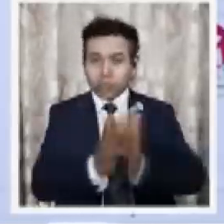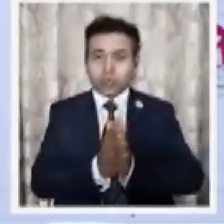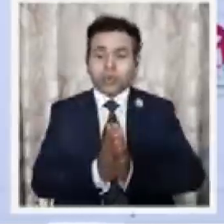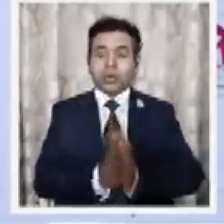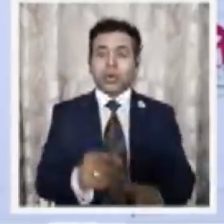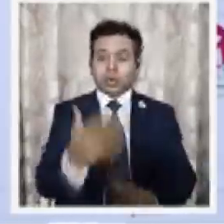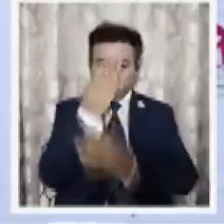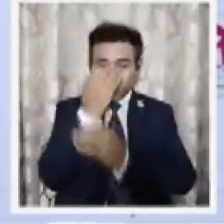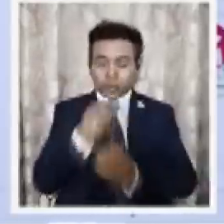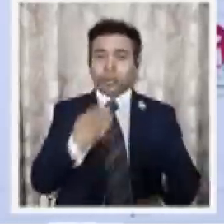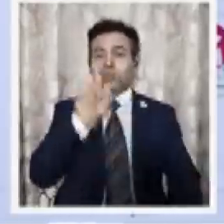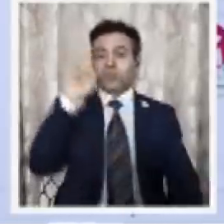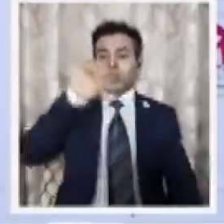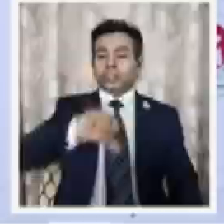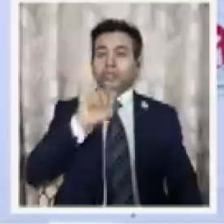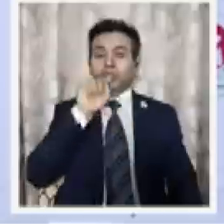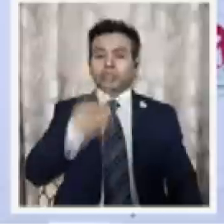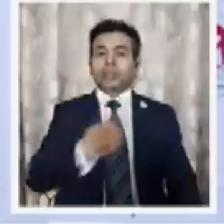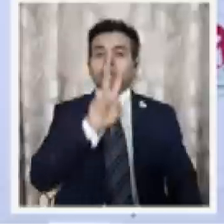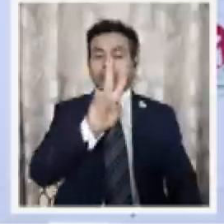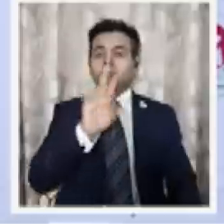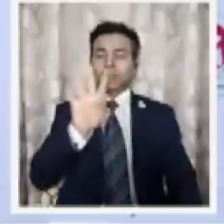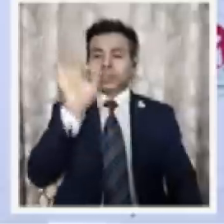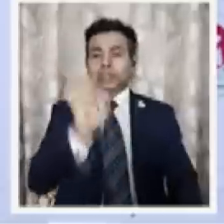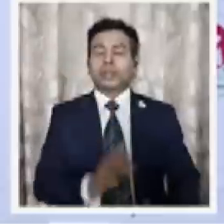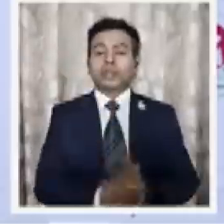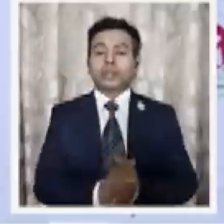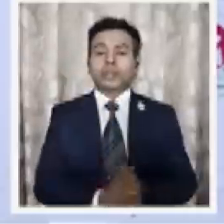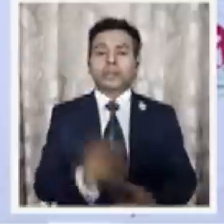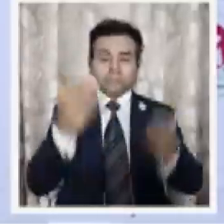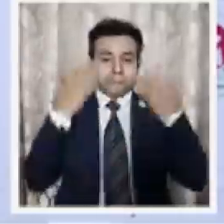22.47% এবং এ পর্যন্ত শনাক্তের হার 19.25%।